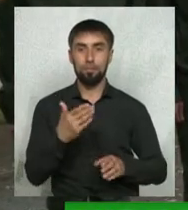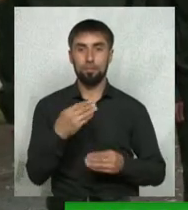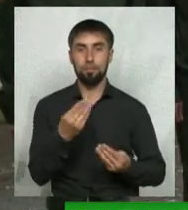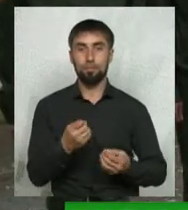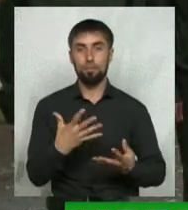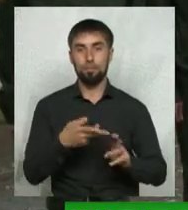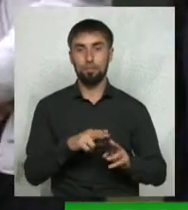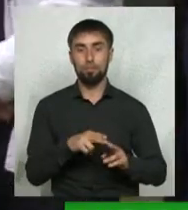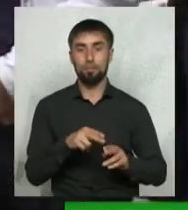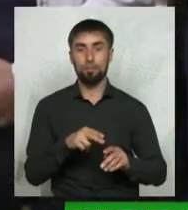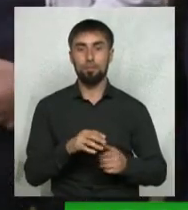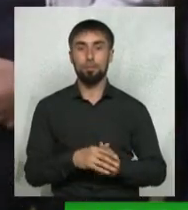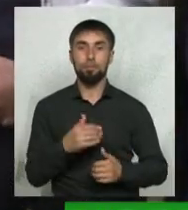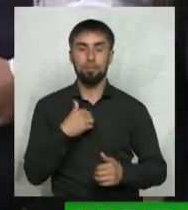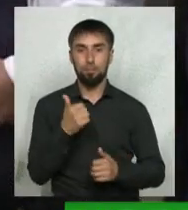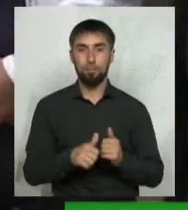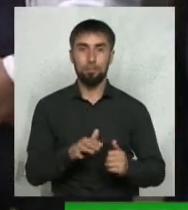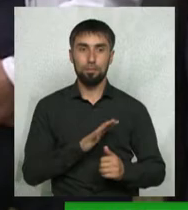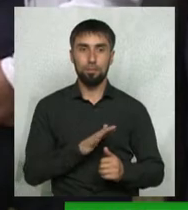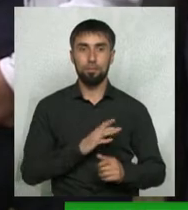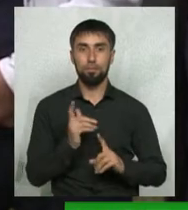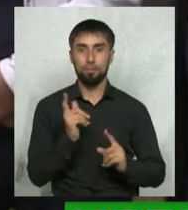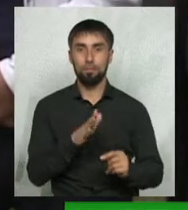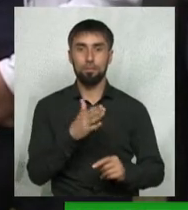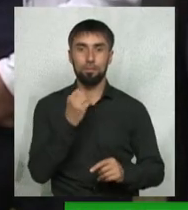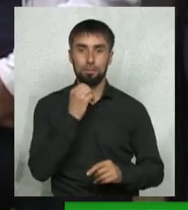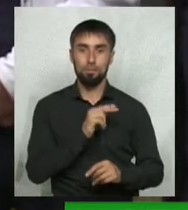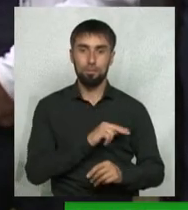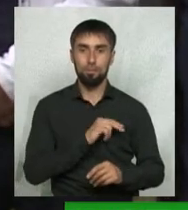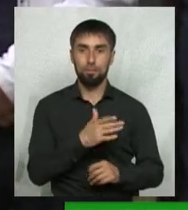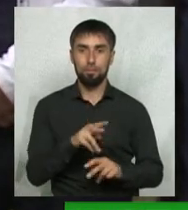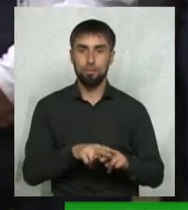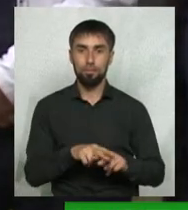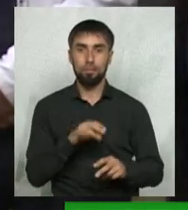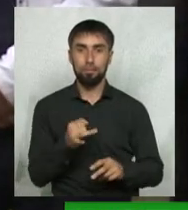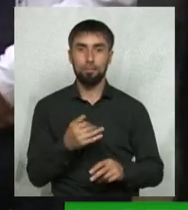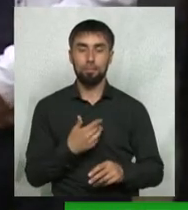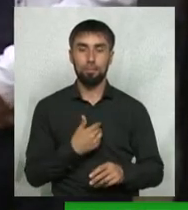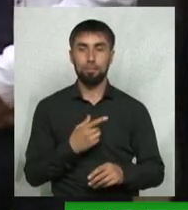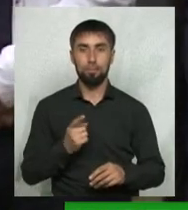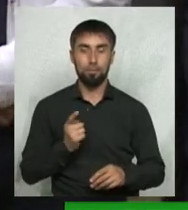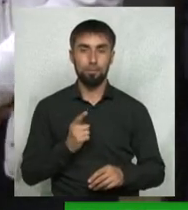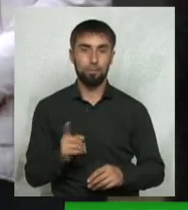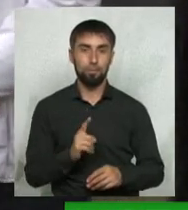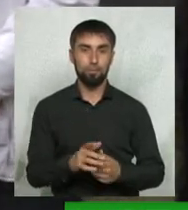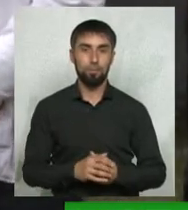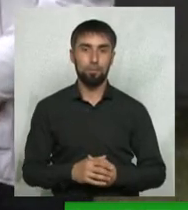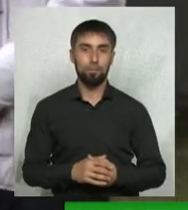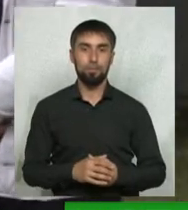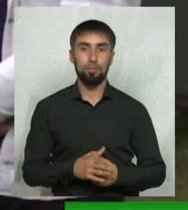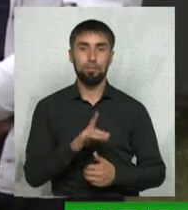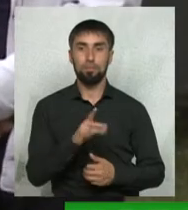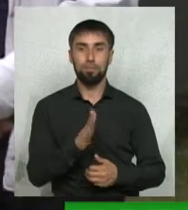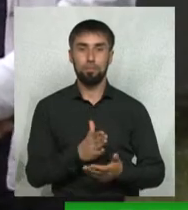несколько наставлений. Я часто бываю, выезжаю в Омске по воинским частям. Я надеюсь, что вы